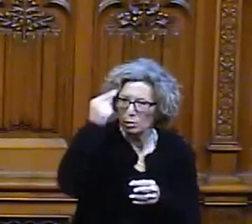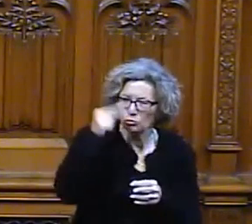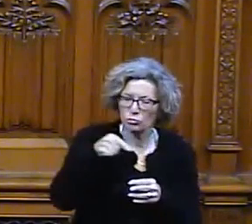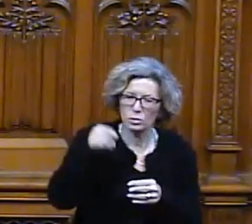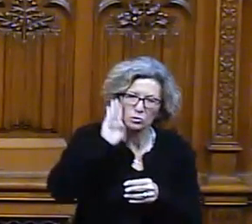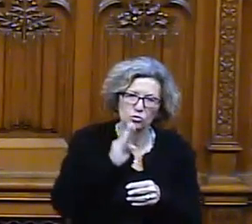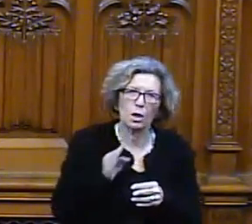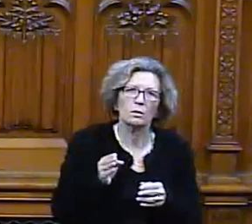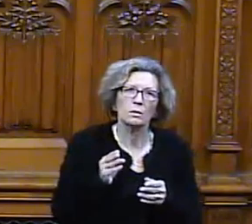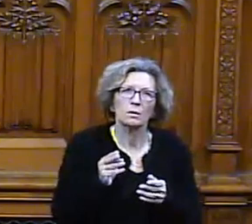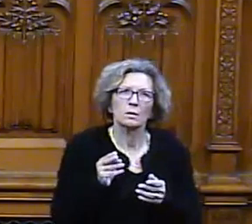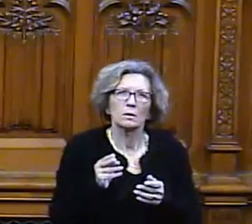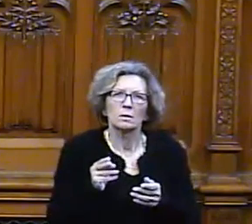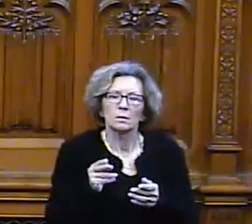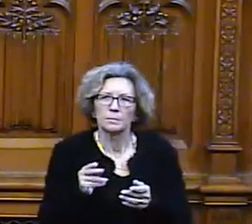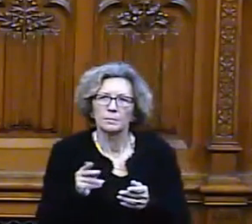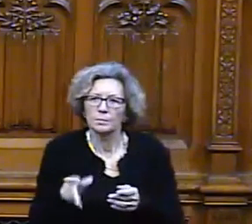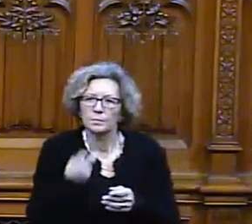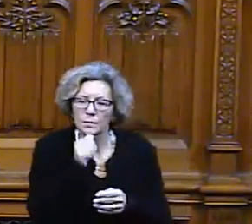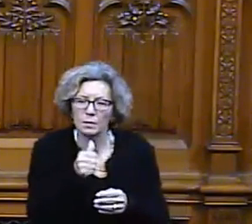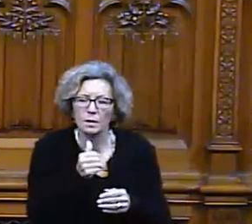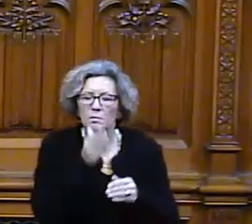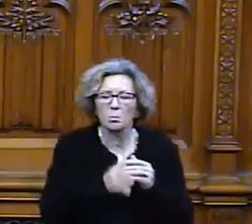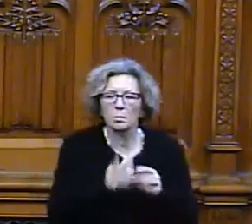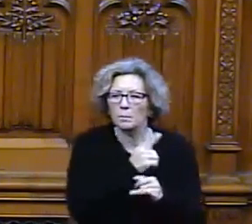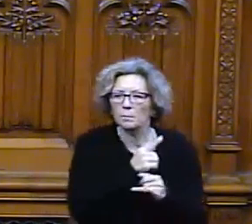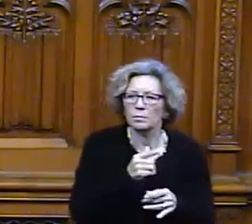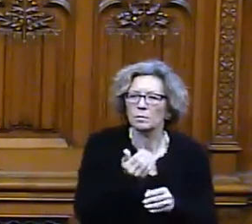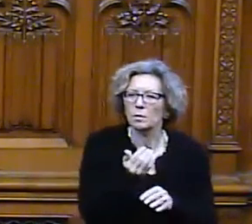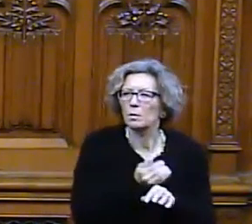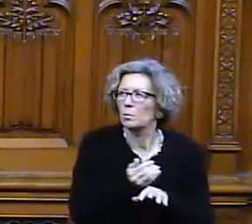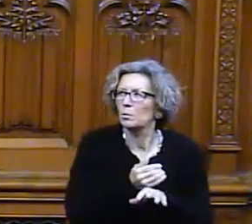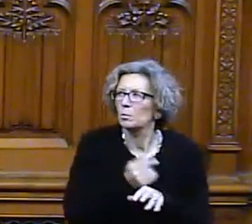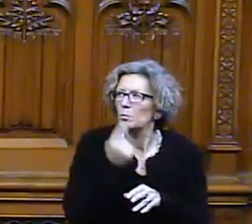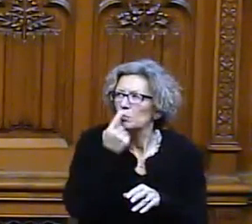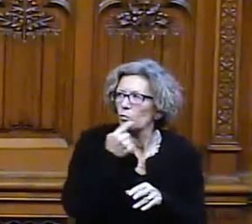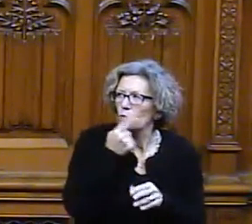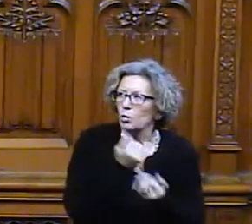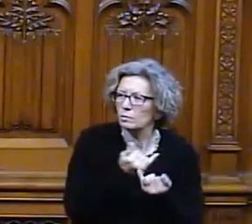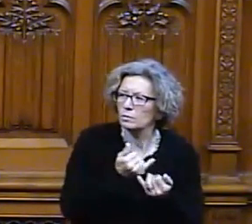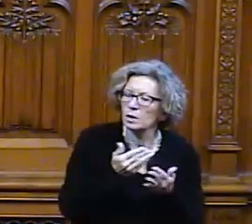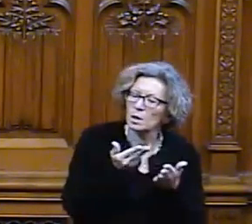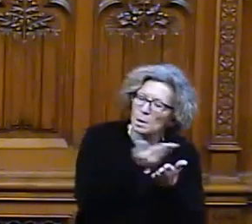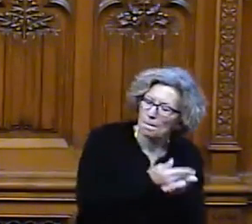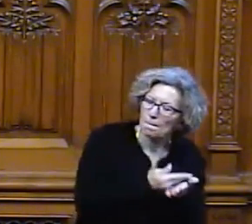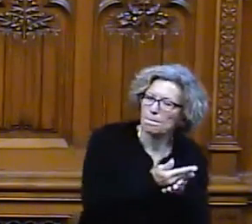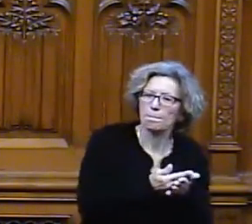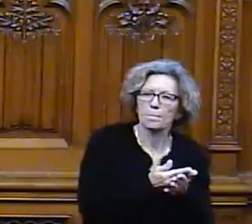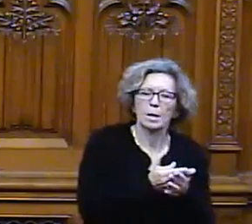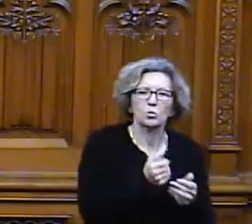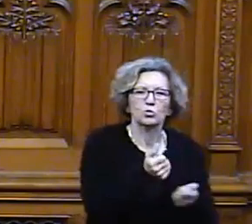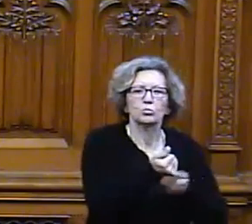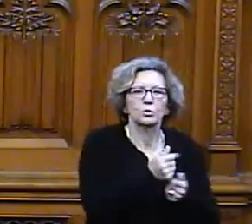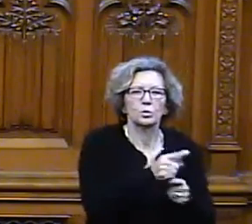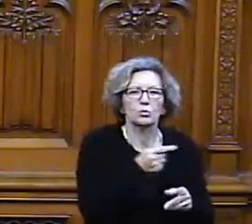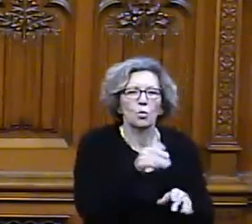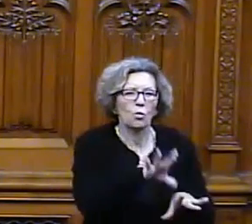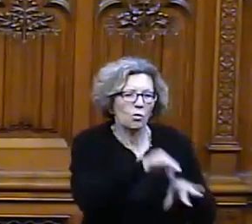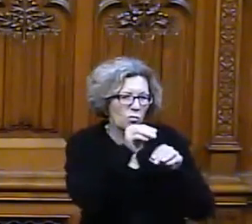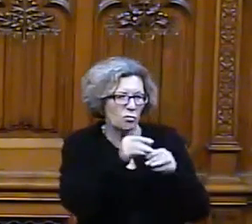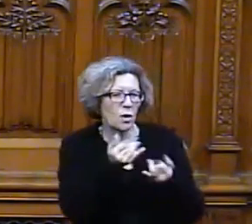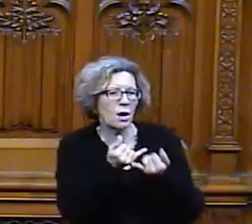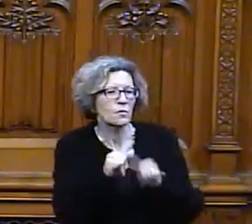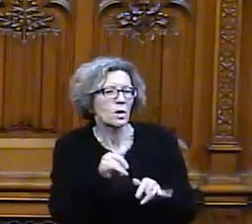Stadt nicht endgültig nur bevormundet werden, sondern zumindest in der Bildungspolitik hier noch eine